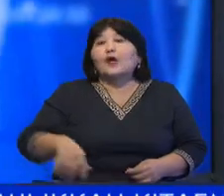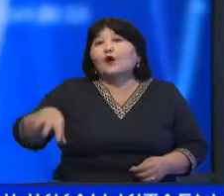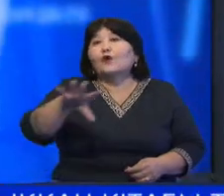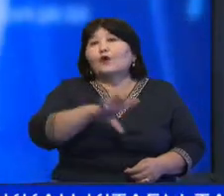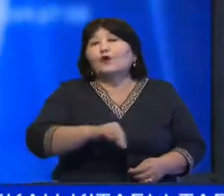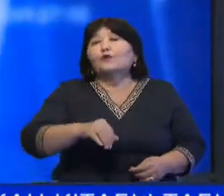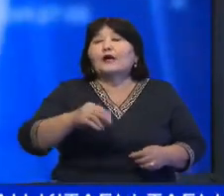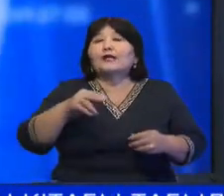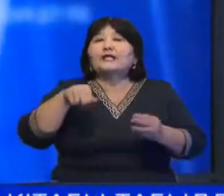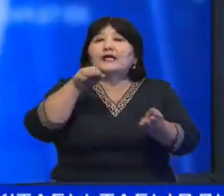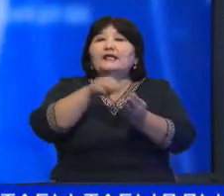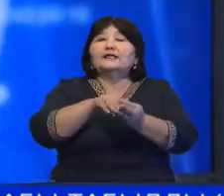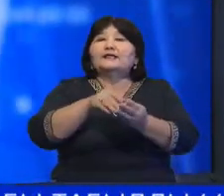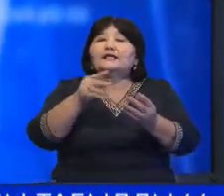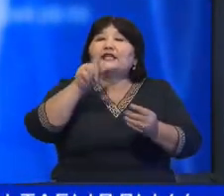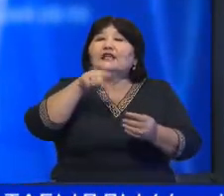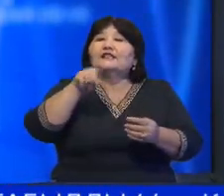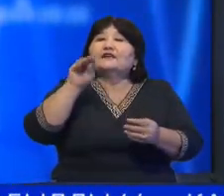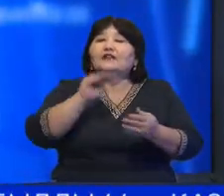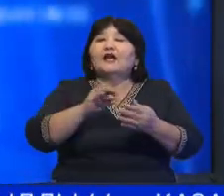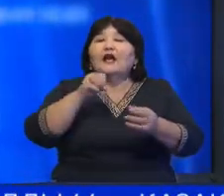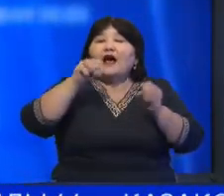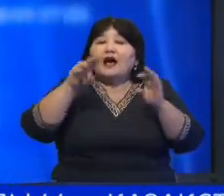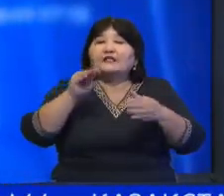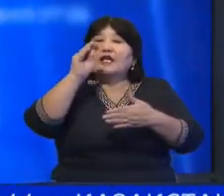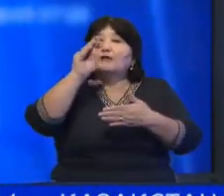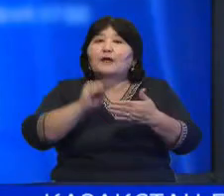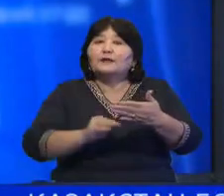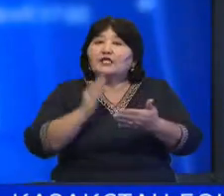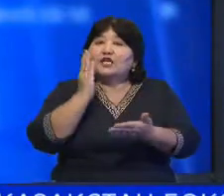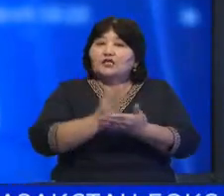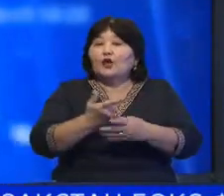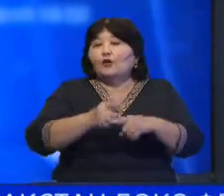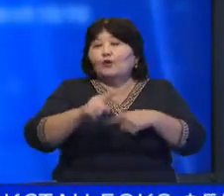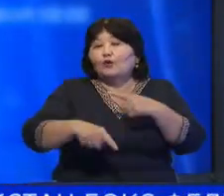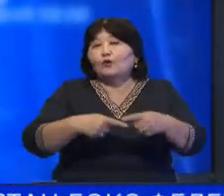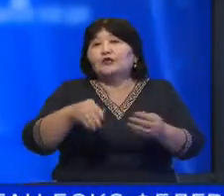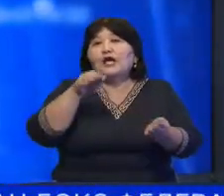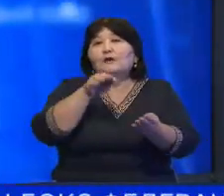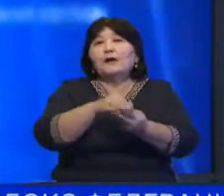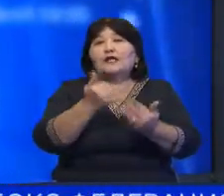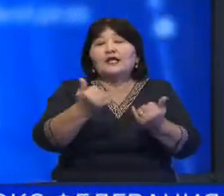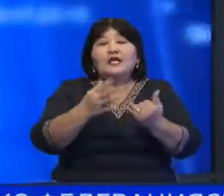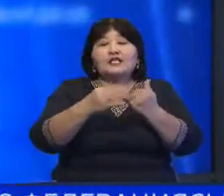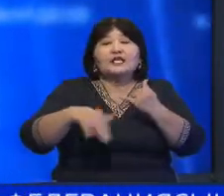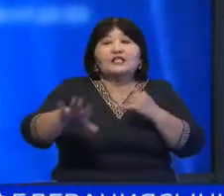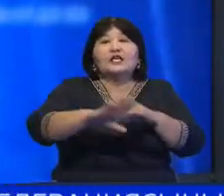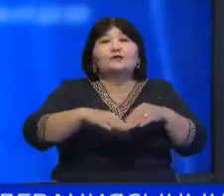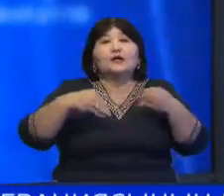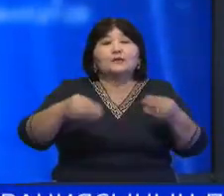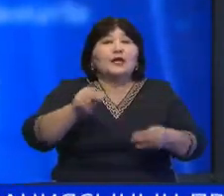Өңірдегі сираттар цифрланып, арнайы сайтта мәліметтер базасы жасақталмақша. Бұл өз кезегінде мәйітке арналған жер телімдерін